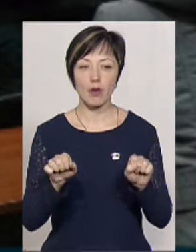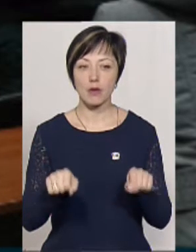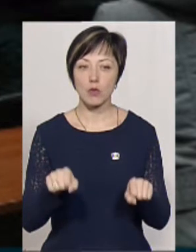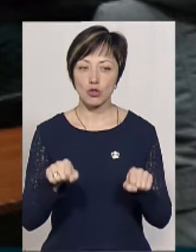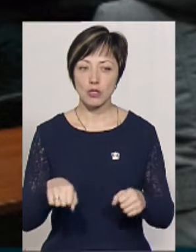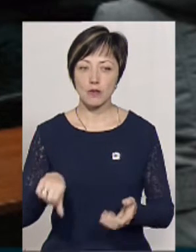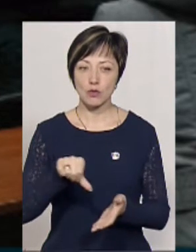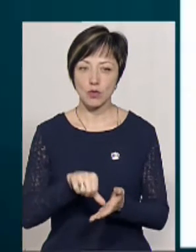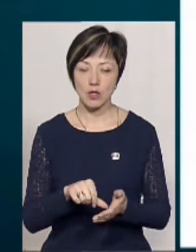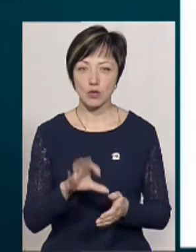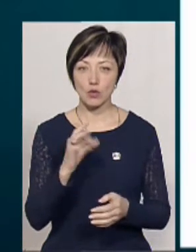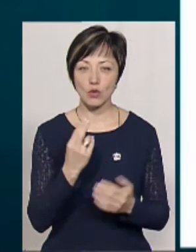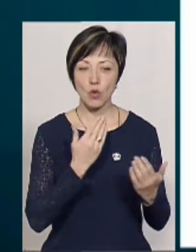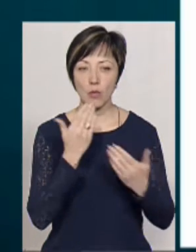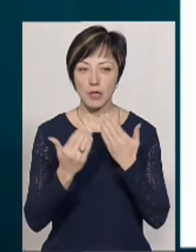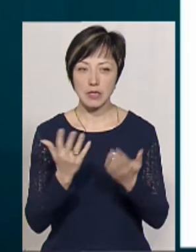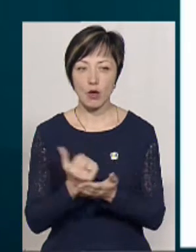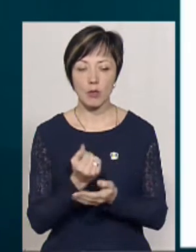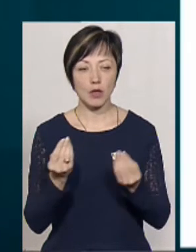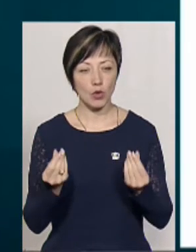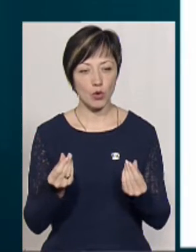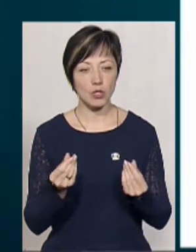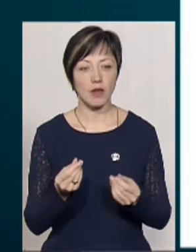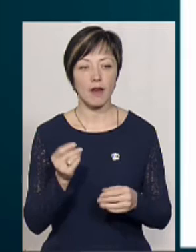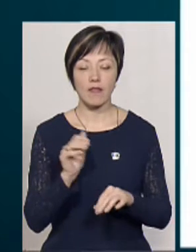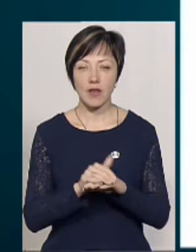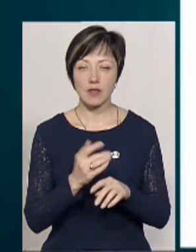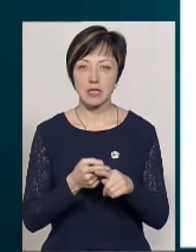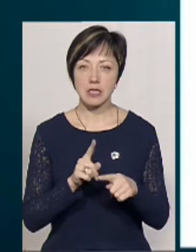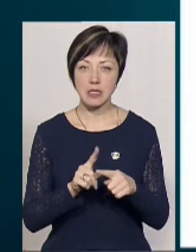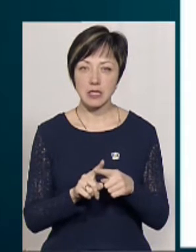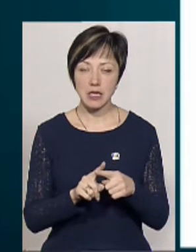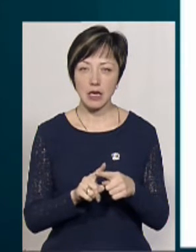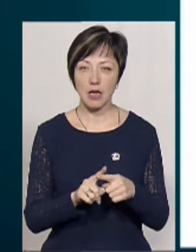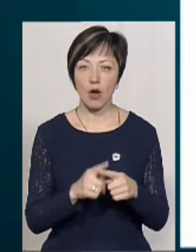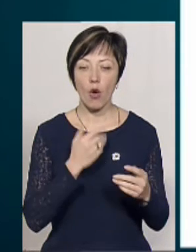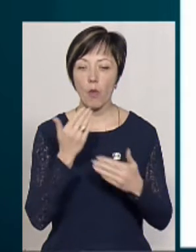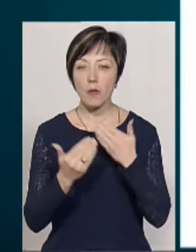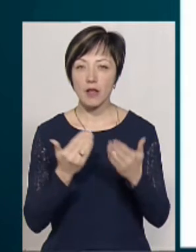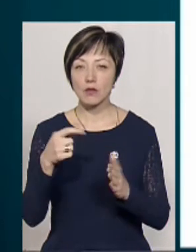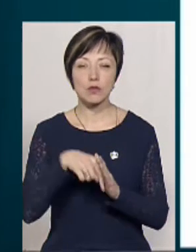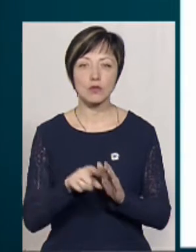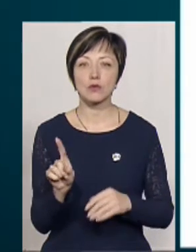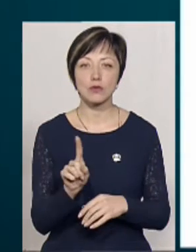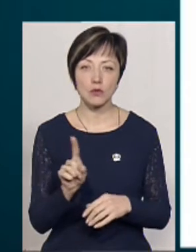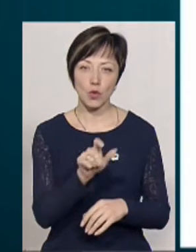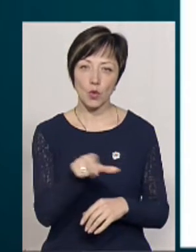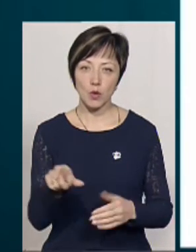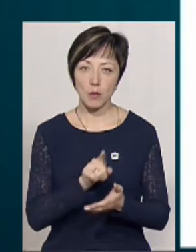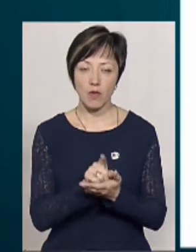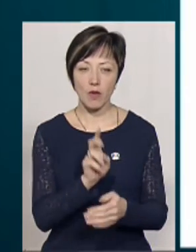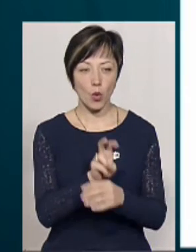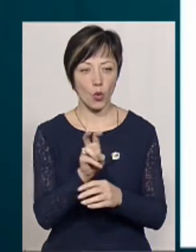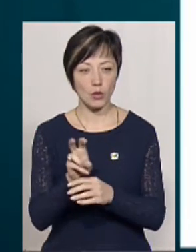можливість взяти участь у соцопитуванні, заробити цим гроші. Як виявилося, це соцопитування полягає в тому, що люди